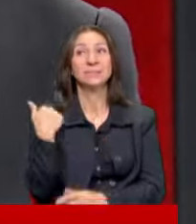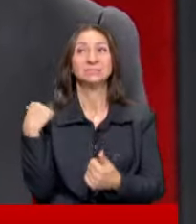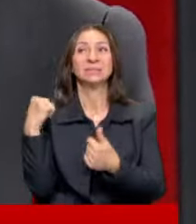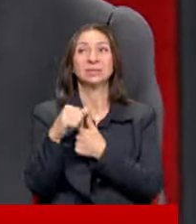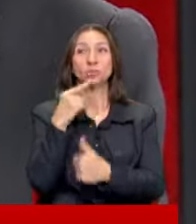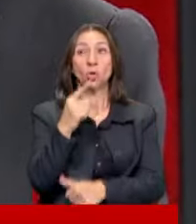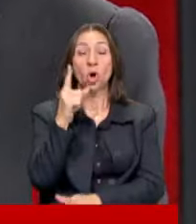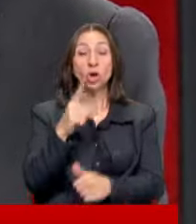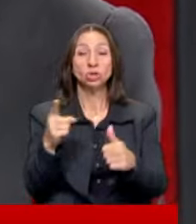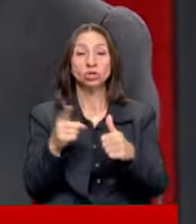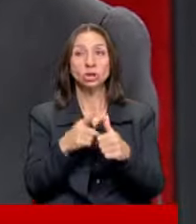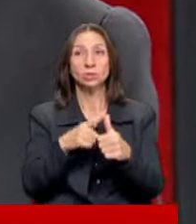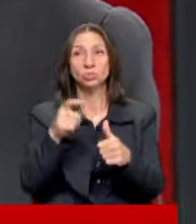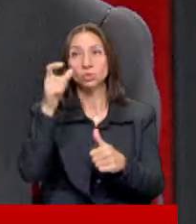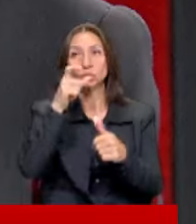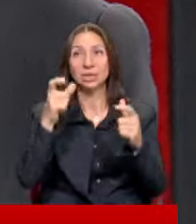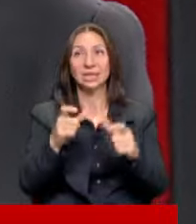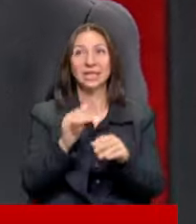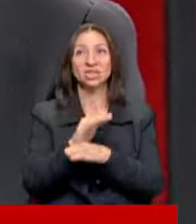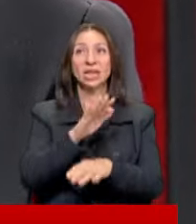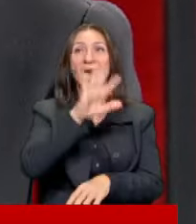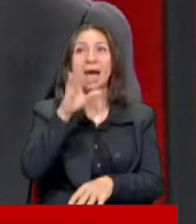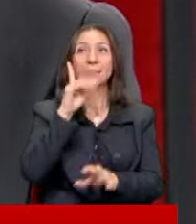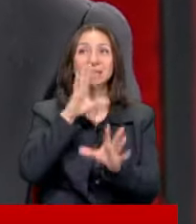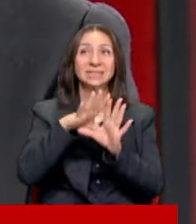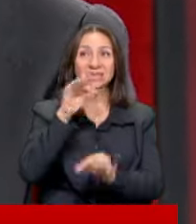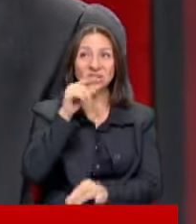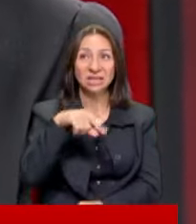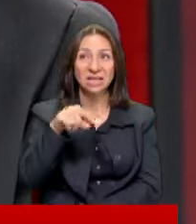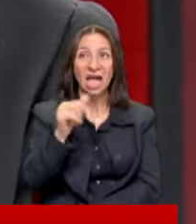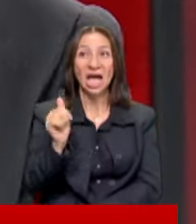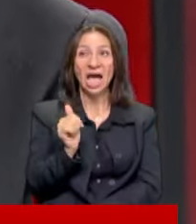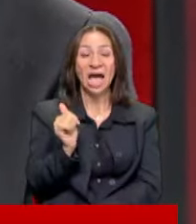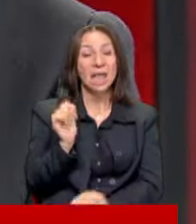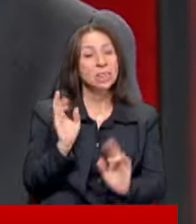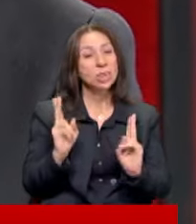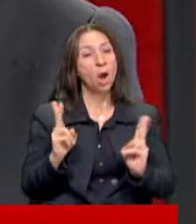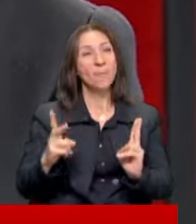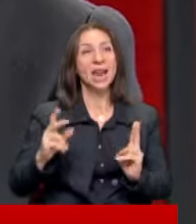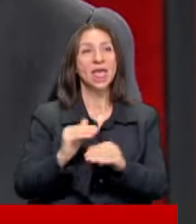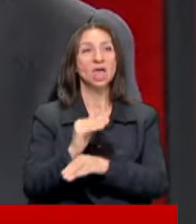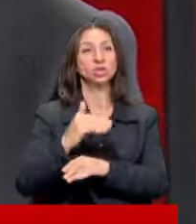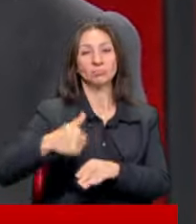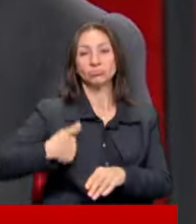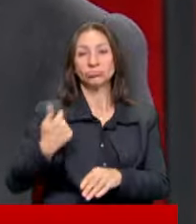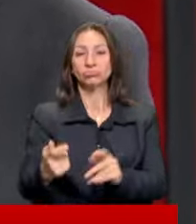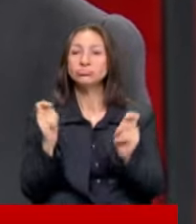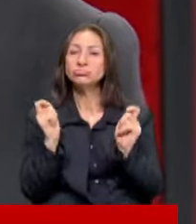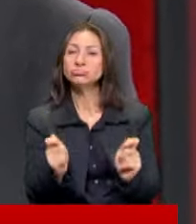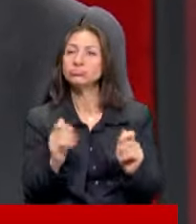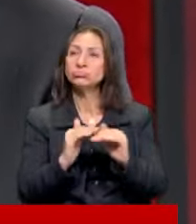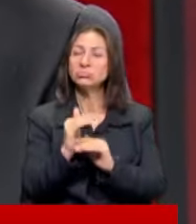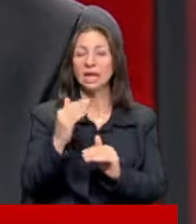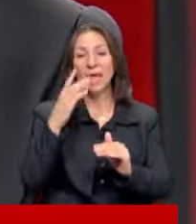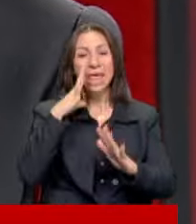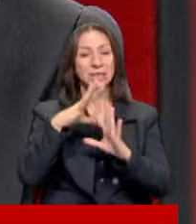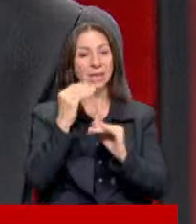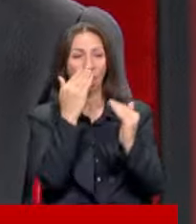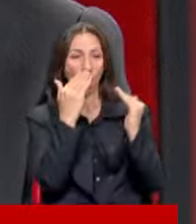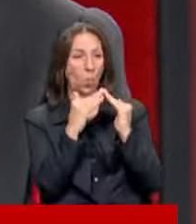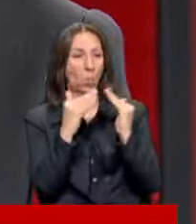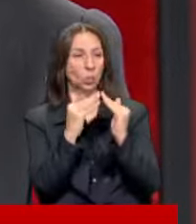söylüyorum önceliğimiz bu ülkede yaşayan her bir yurttaşın asgari yaşam koşullarını sağlayacağı insan oluğuna yaraşır bir